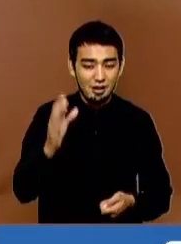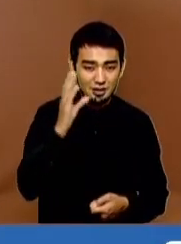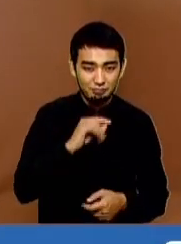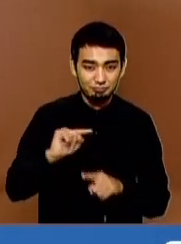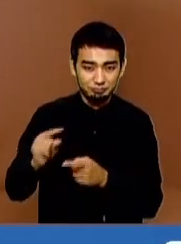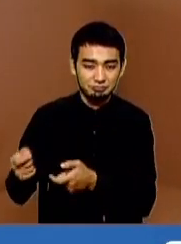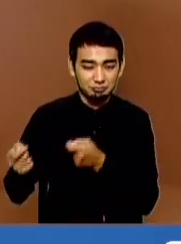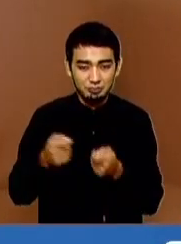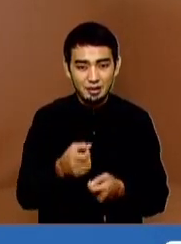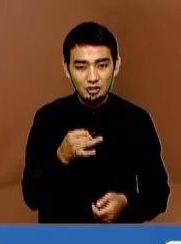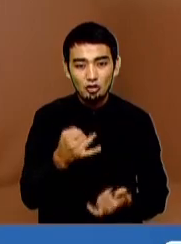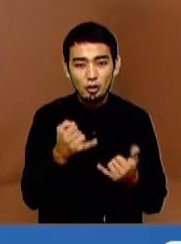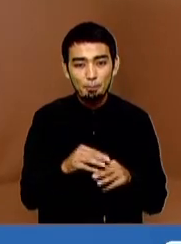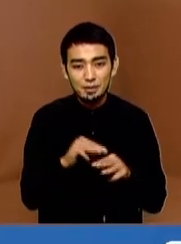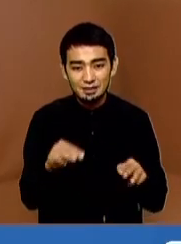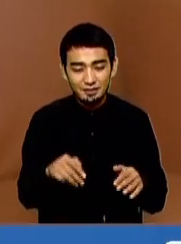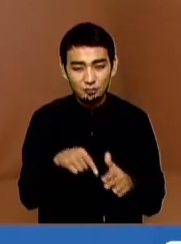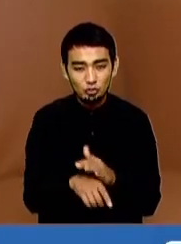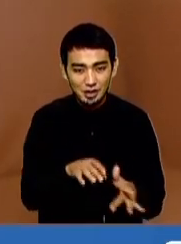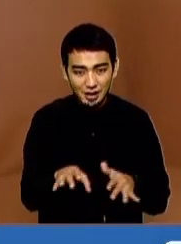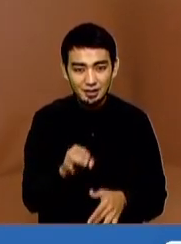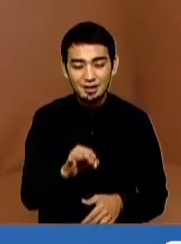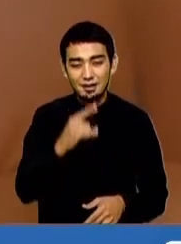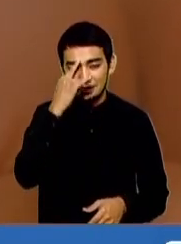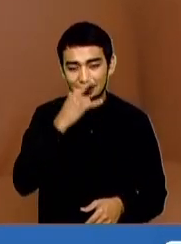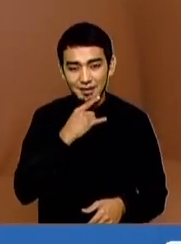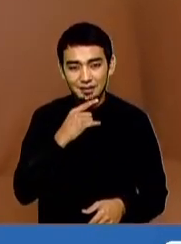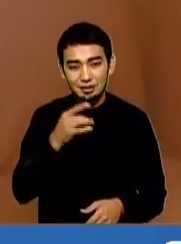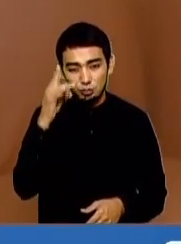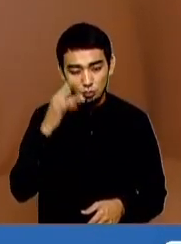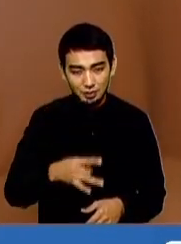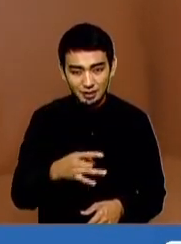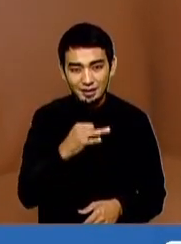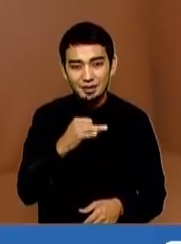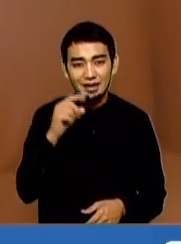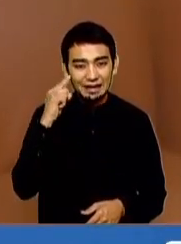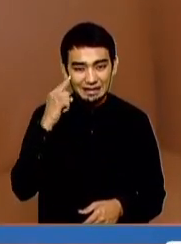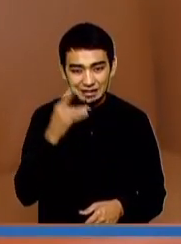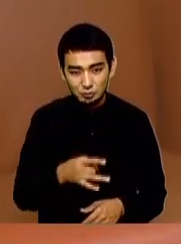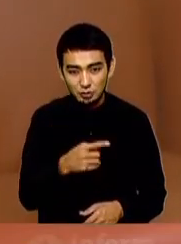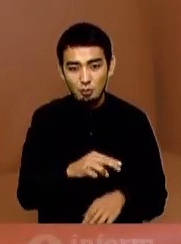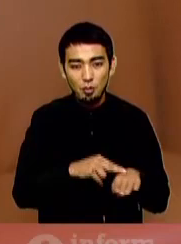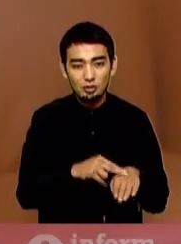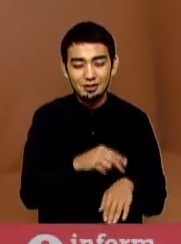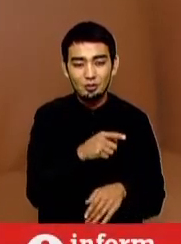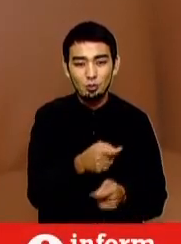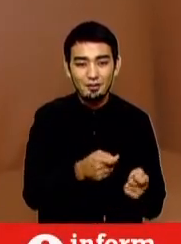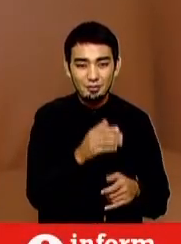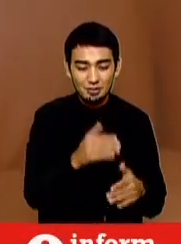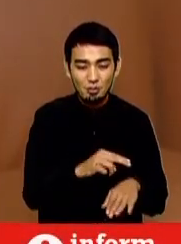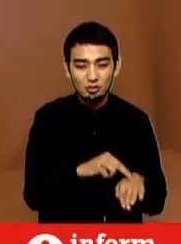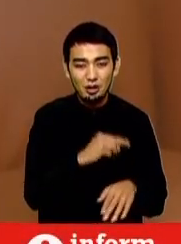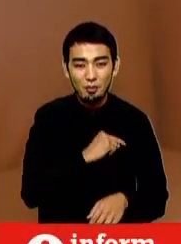Сыртқы істер министрлігіне, Қазақстан Республикасының Қырғызстан Республикасындағы елшісіне полиция қызметкерлері хат жолдау керек еді. Жедел